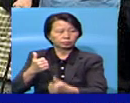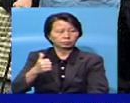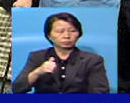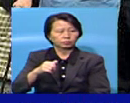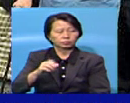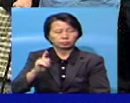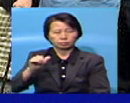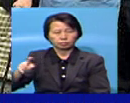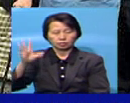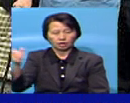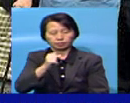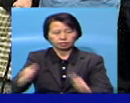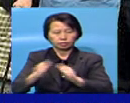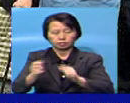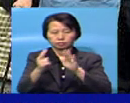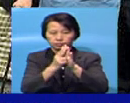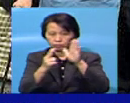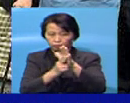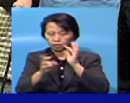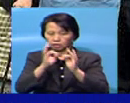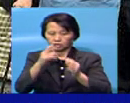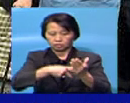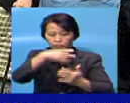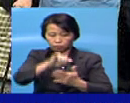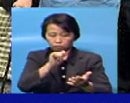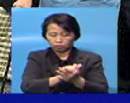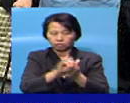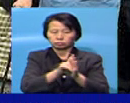menyatakan akan mengambil tindakan undang-undang jika projek uterkan